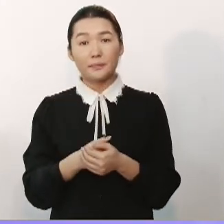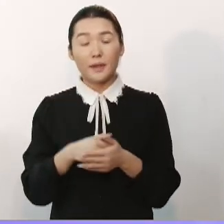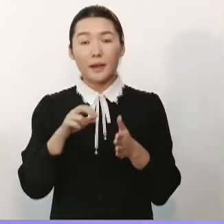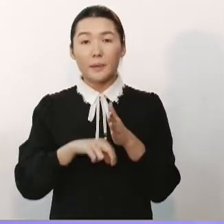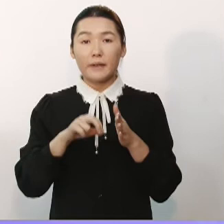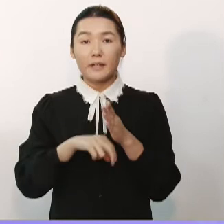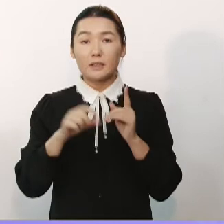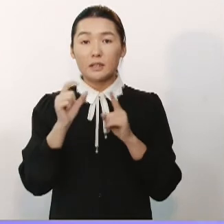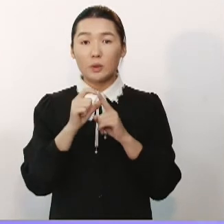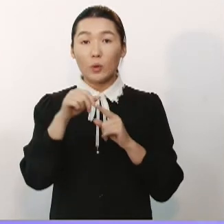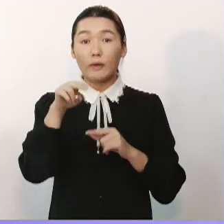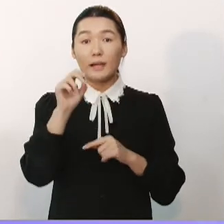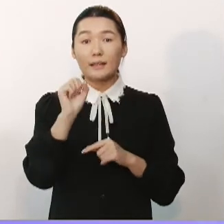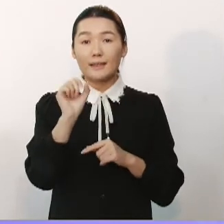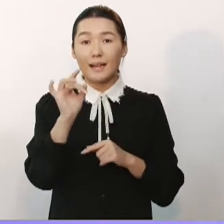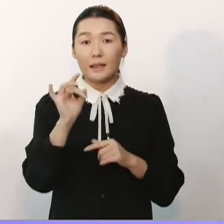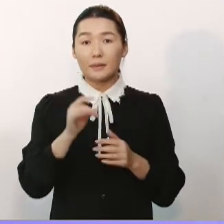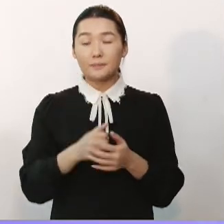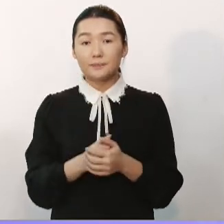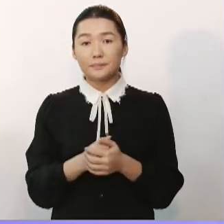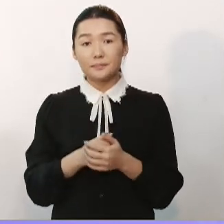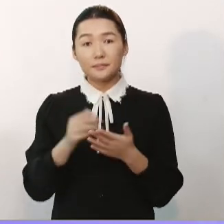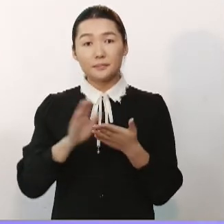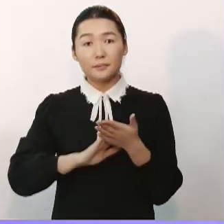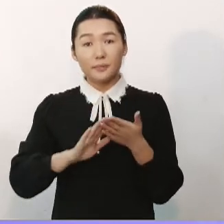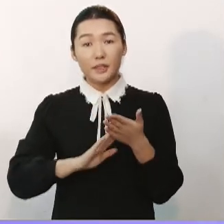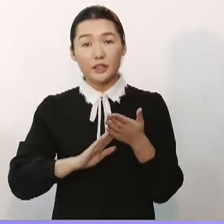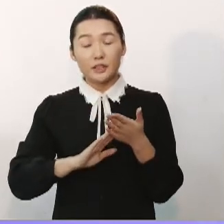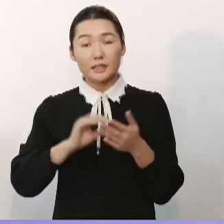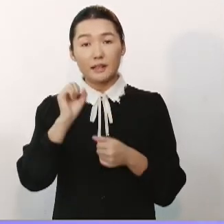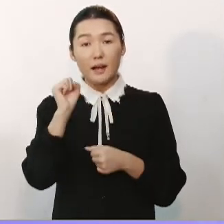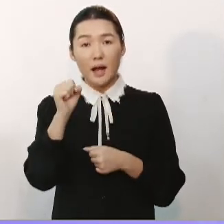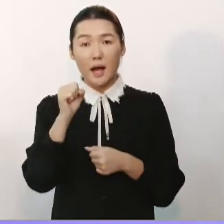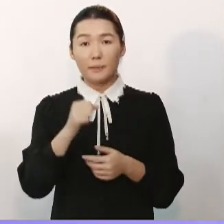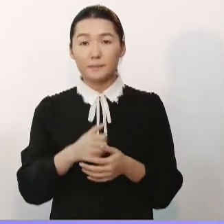Проверочное слово. Дар. Пишется буква А.